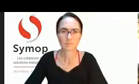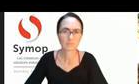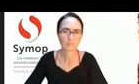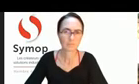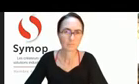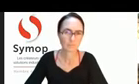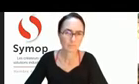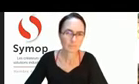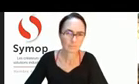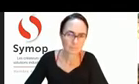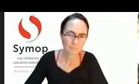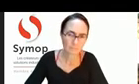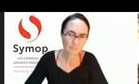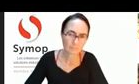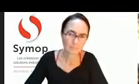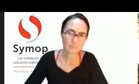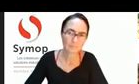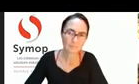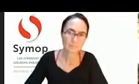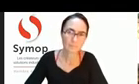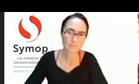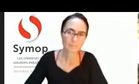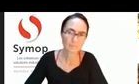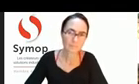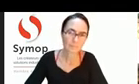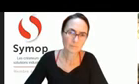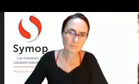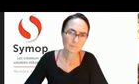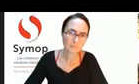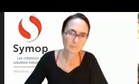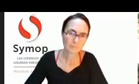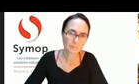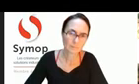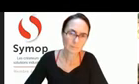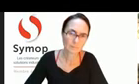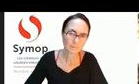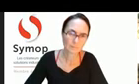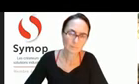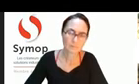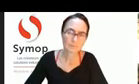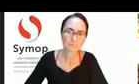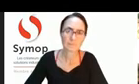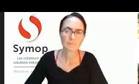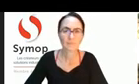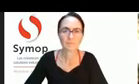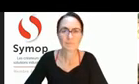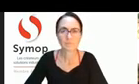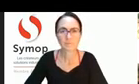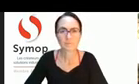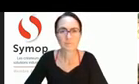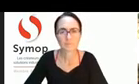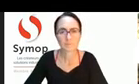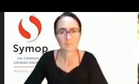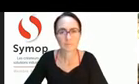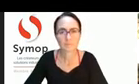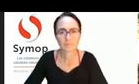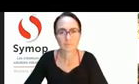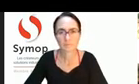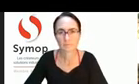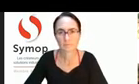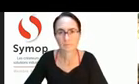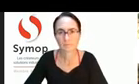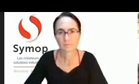que ce soit sur de la performance, sur de l'optimisation de processus de production. Et là, le autre sujet, et c'est ce sur